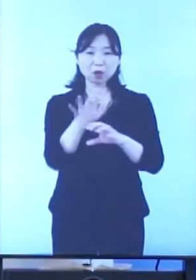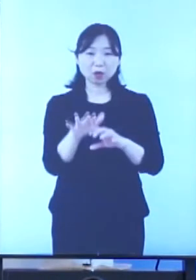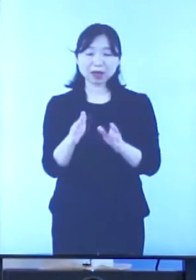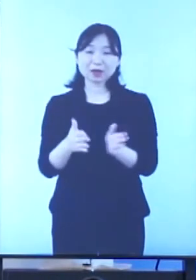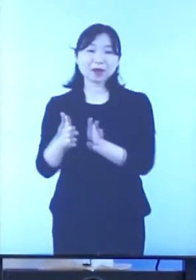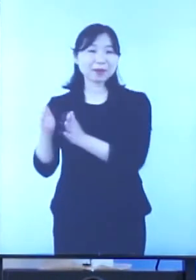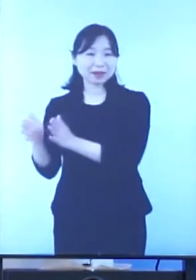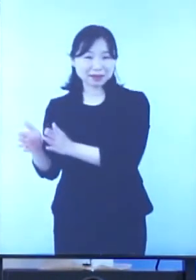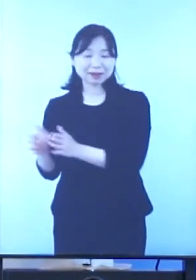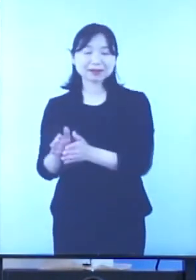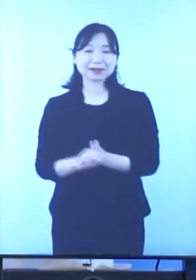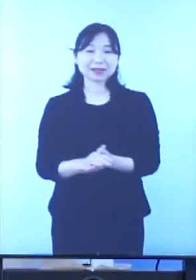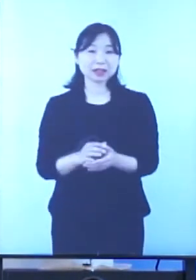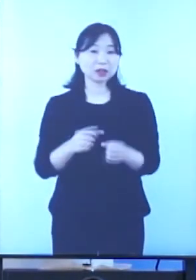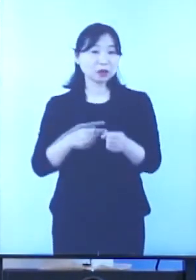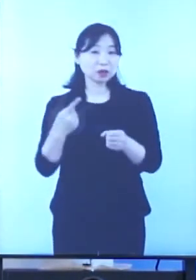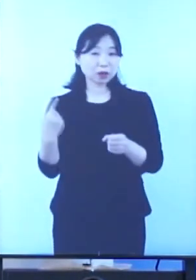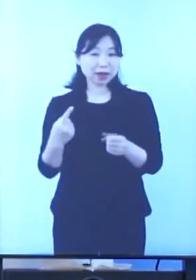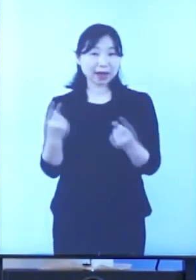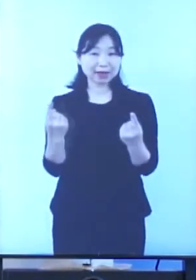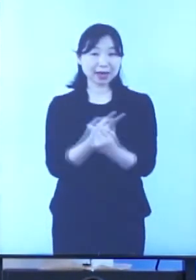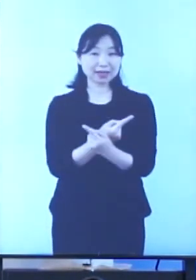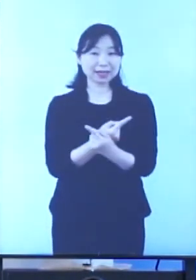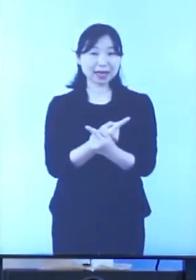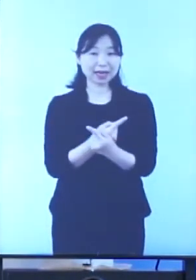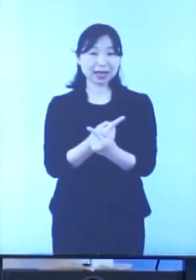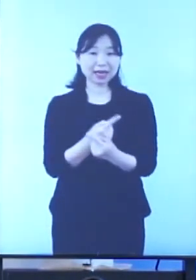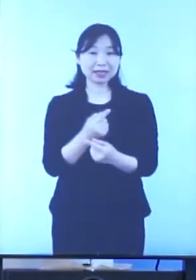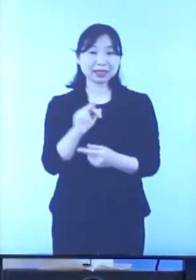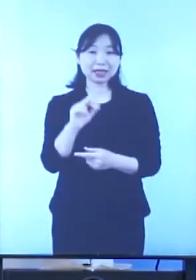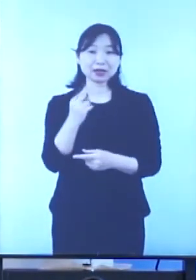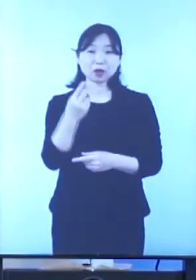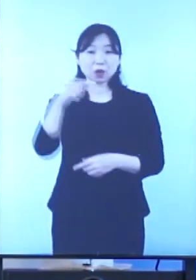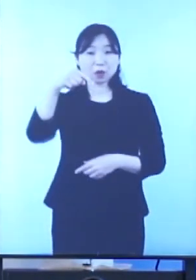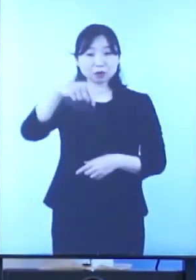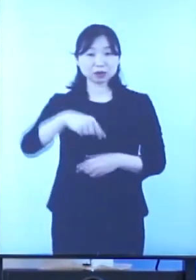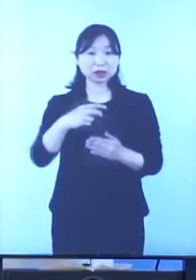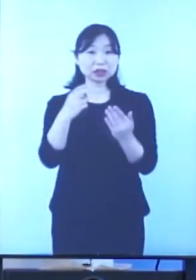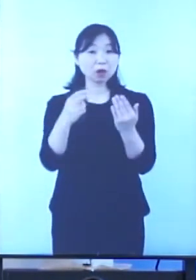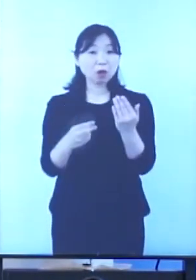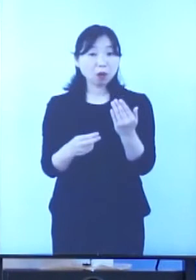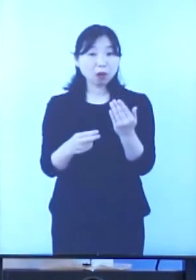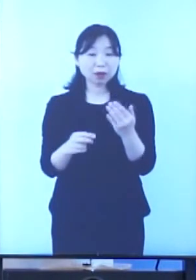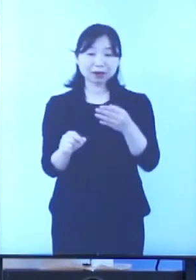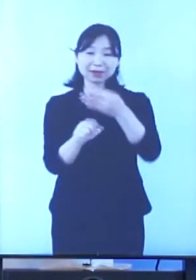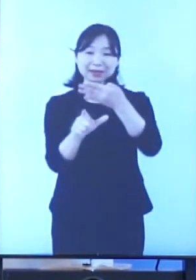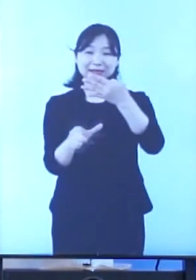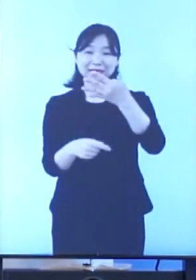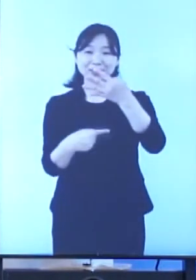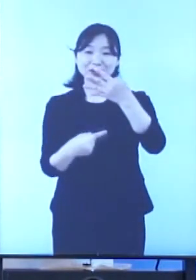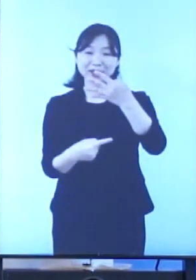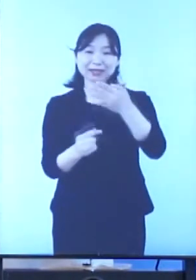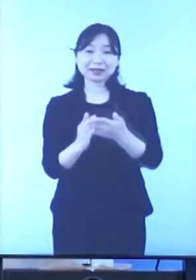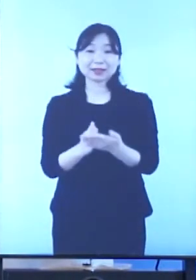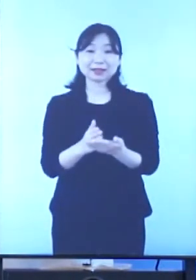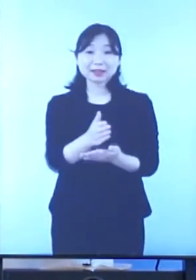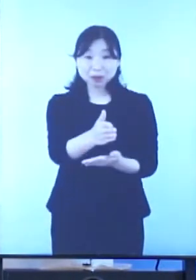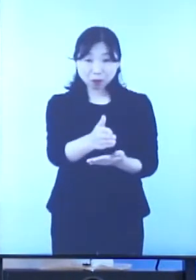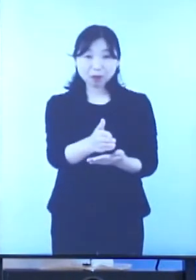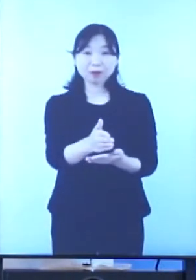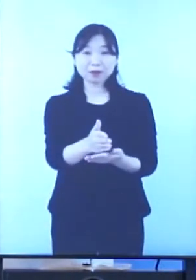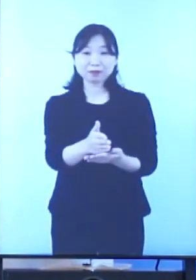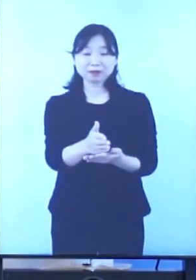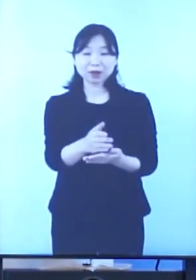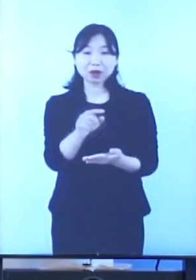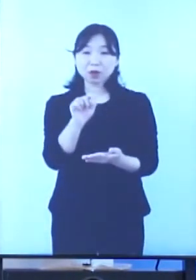はい、昨年改正された瀬戸内法なんですが、これが4月1日から施行されることになりました。